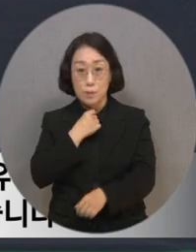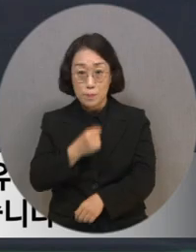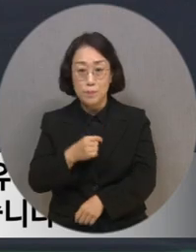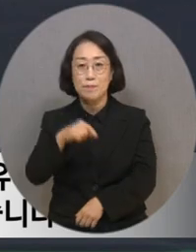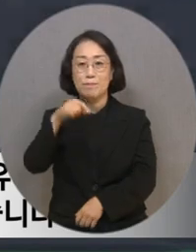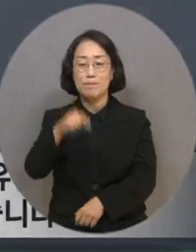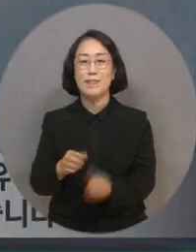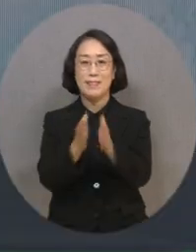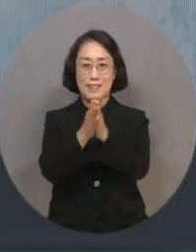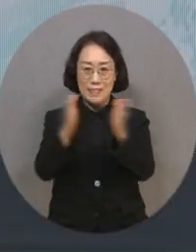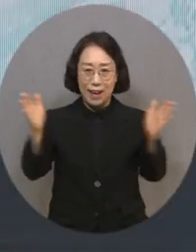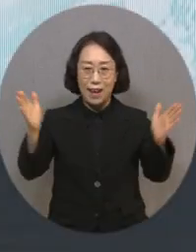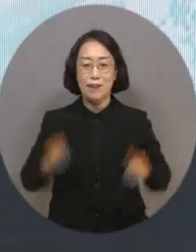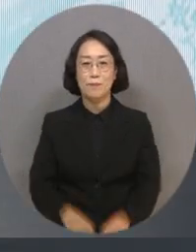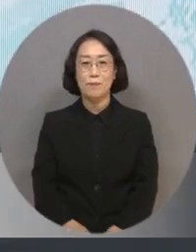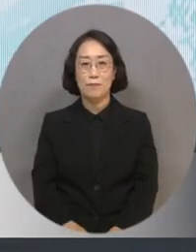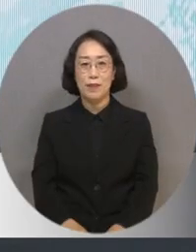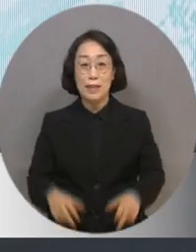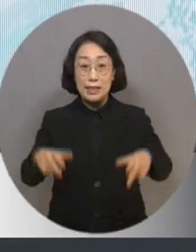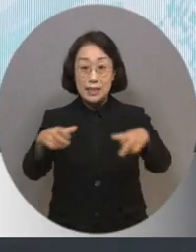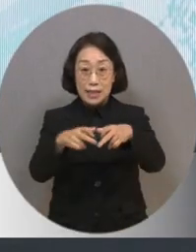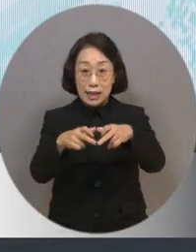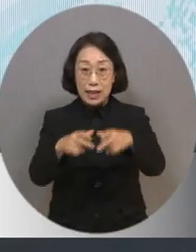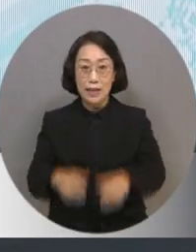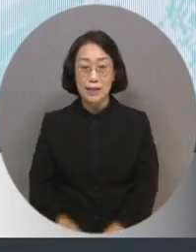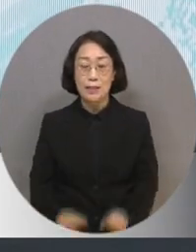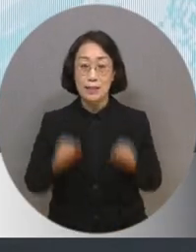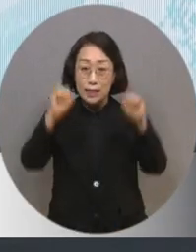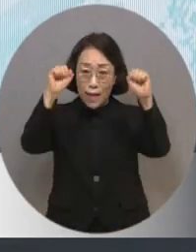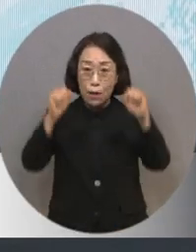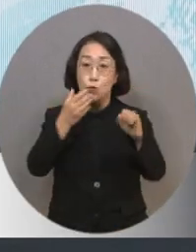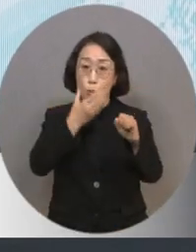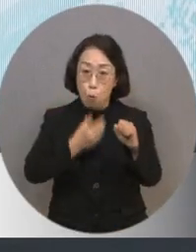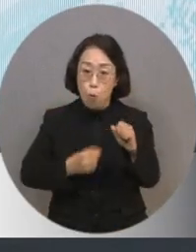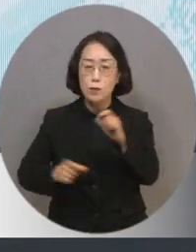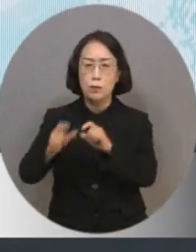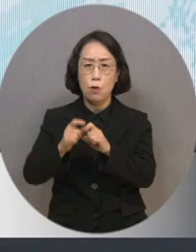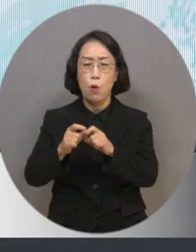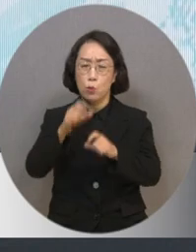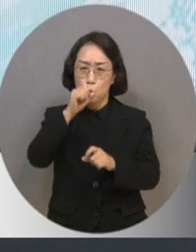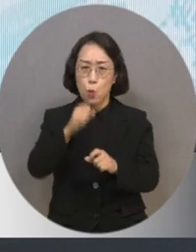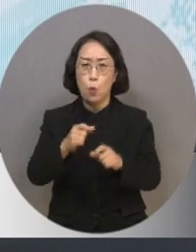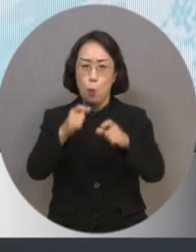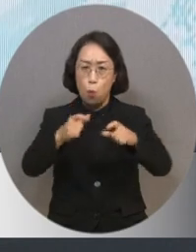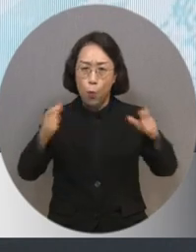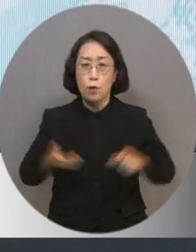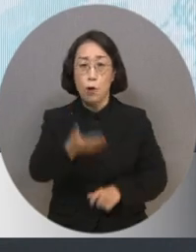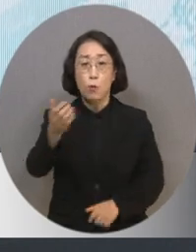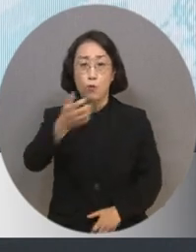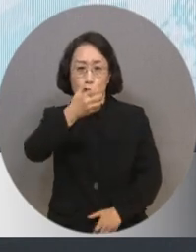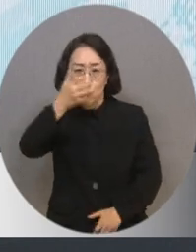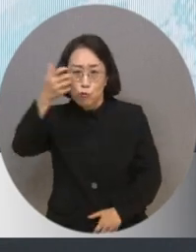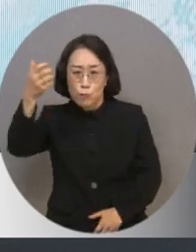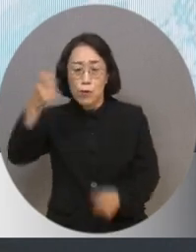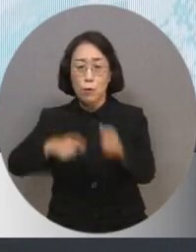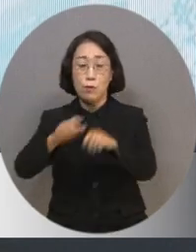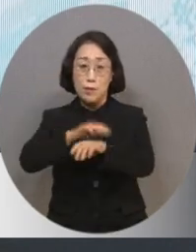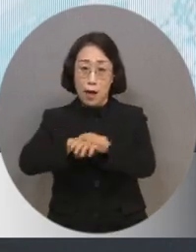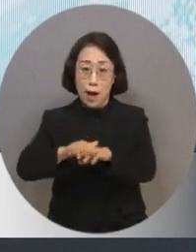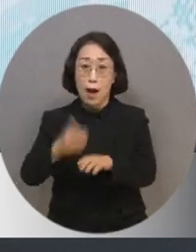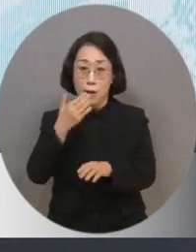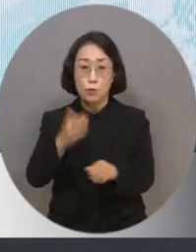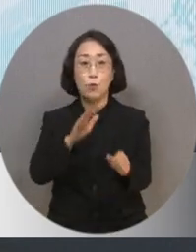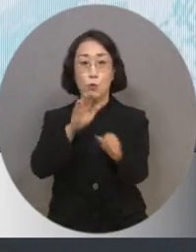목적으로 시작되었습니다. 장애인 체육과 복지 향상, 여러분의 꿈이 더욱 커질 수 있도록